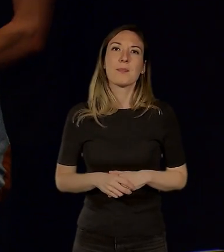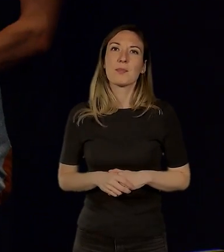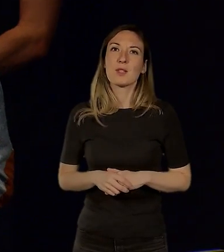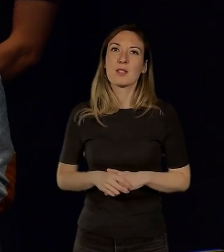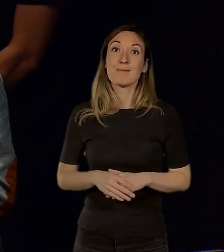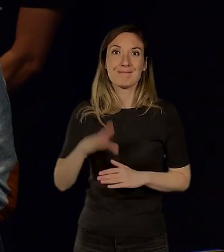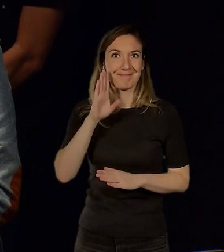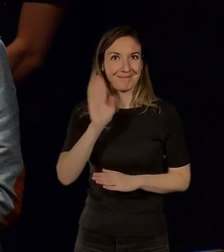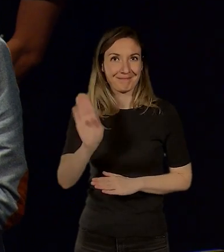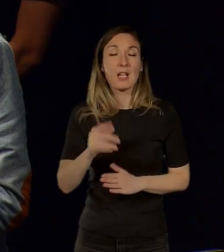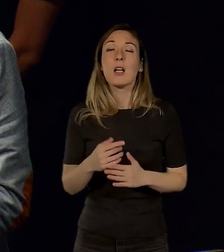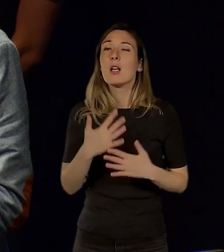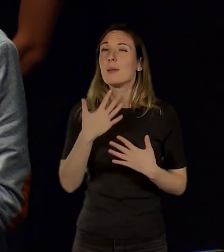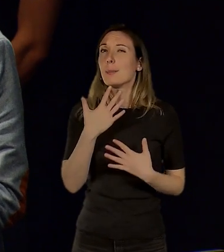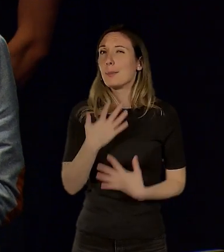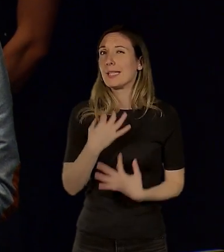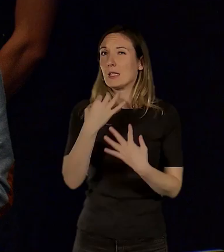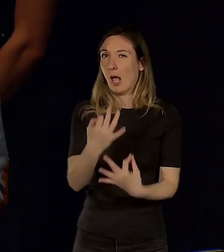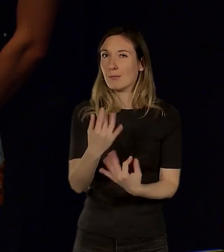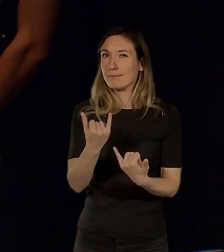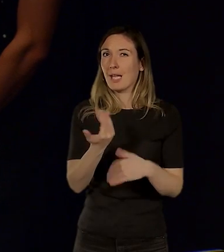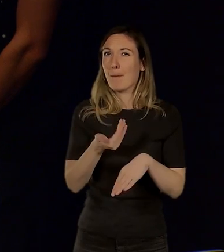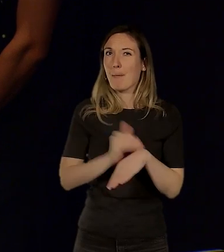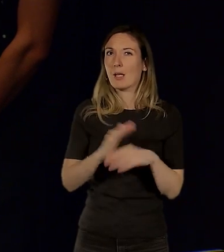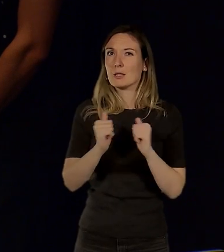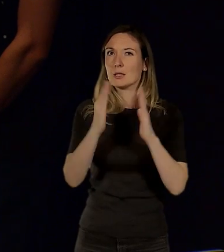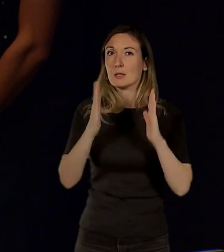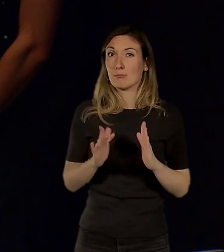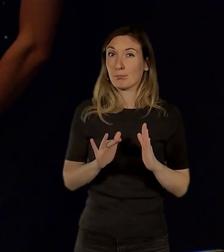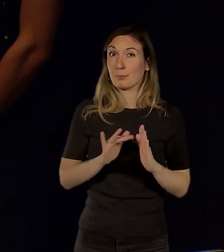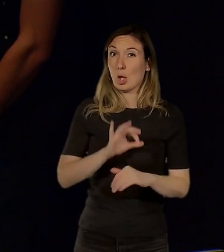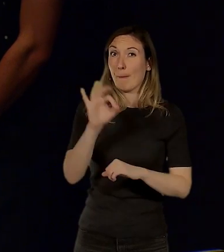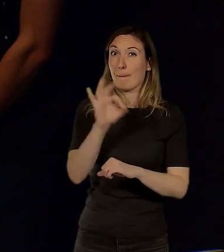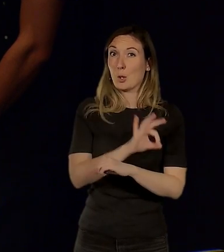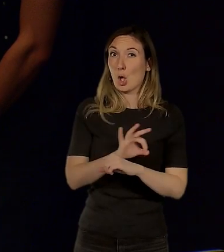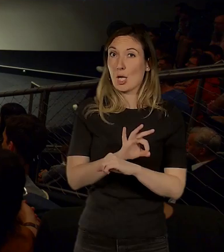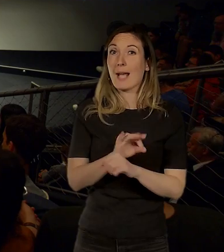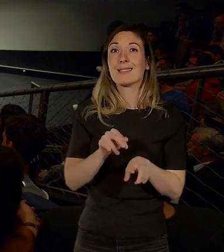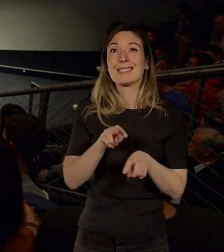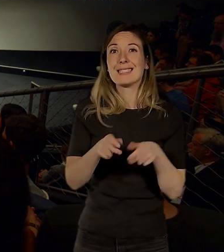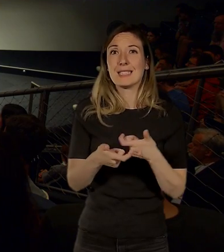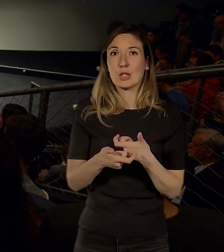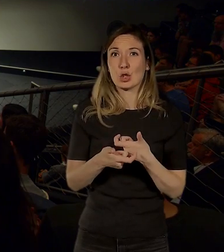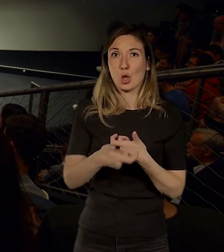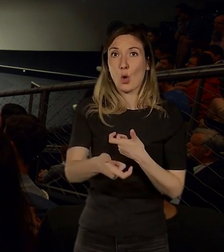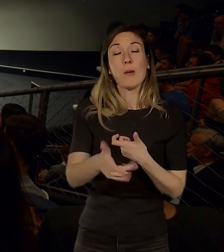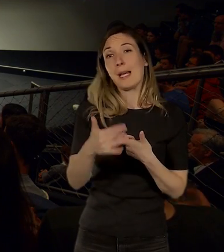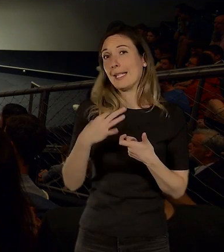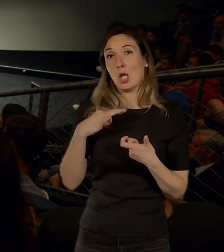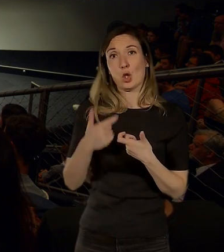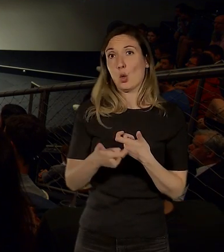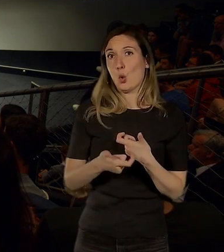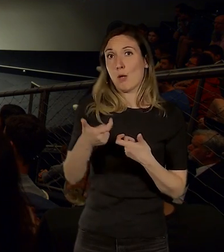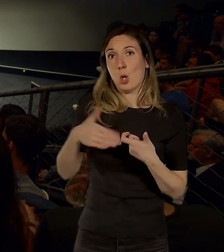Já bych se zeptal na magistrátu, jestli už náhodou není projekt k cyklopruhu buď ochranného nebo vyhrazeného v celé